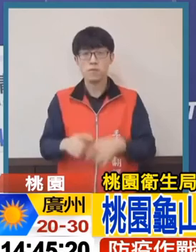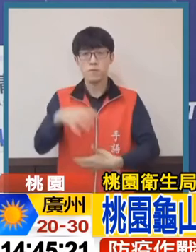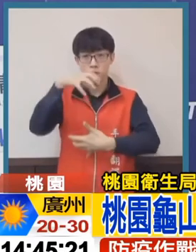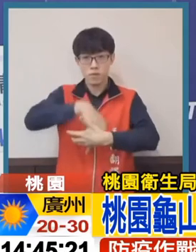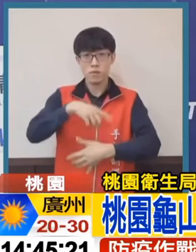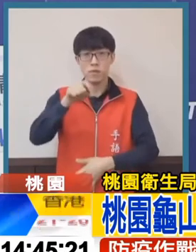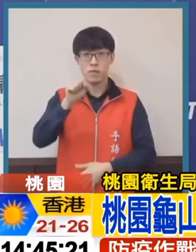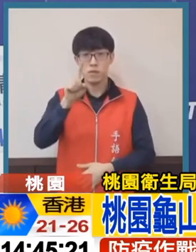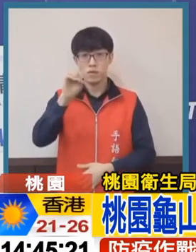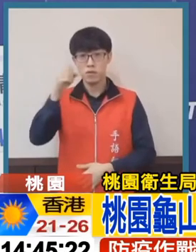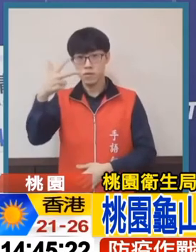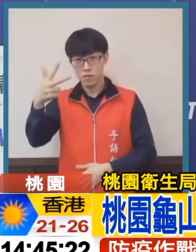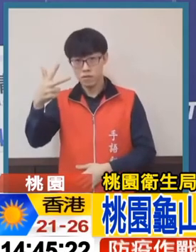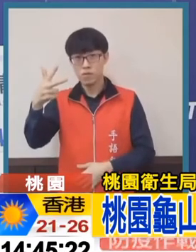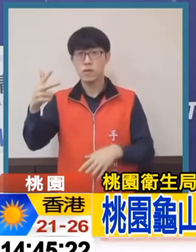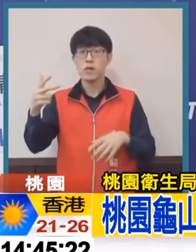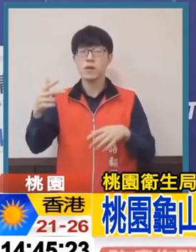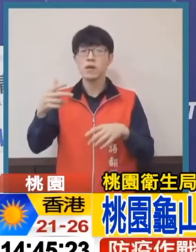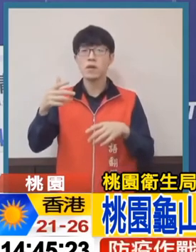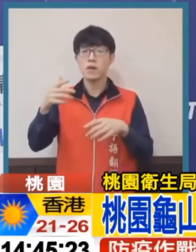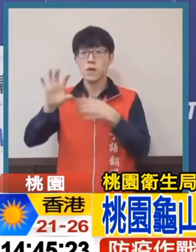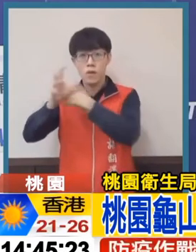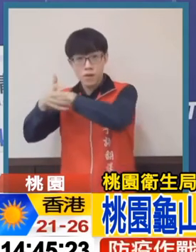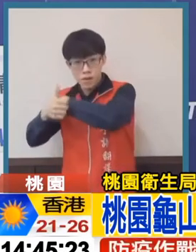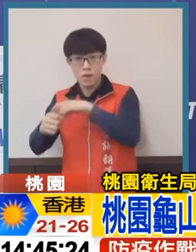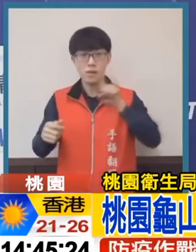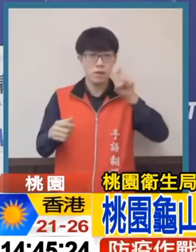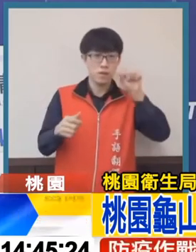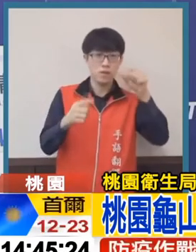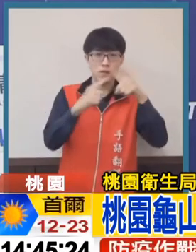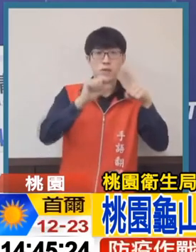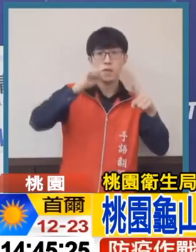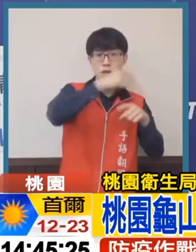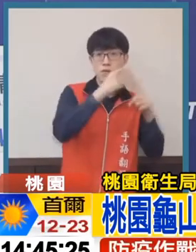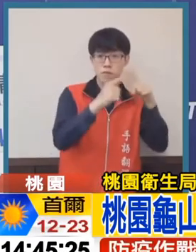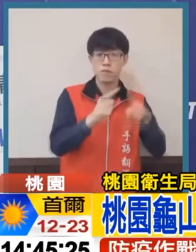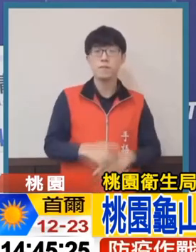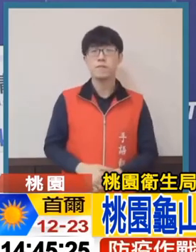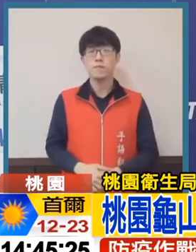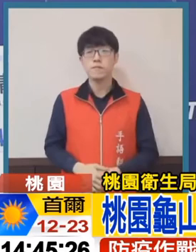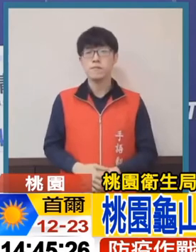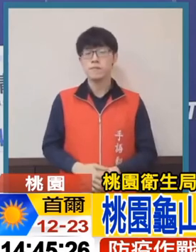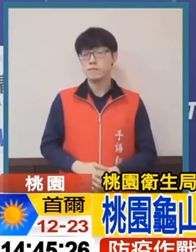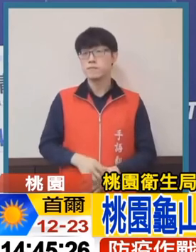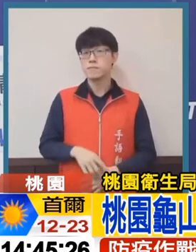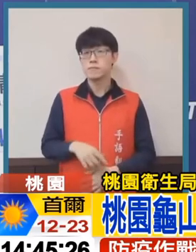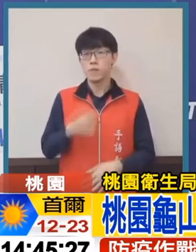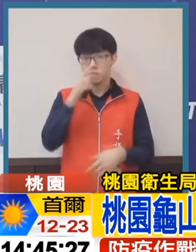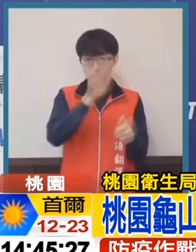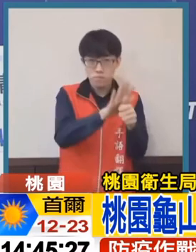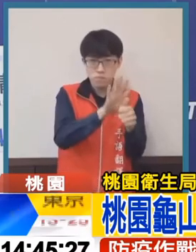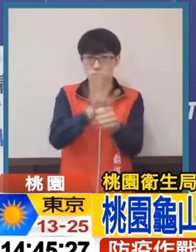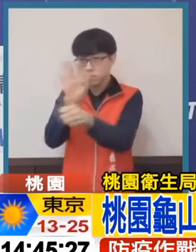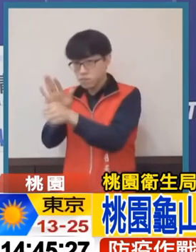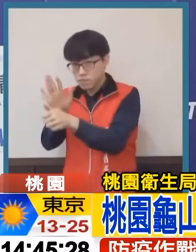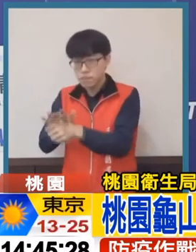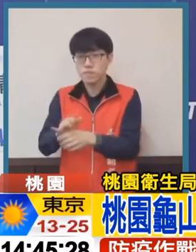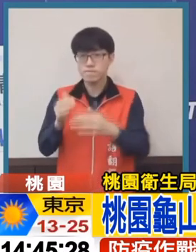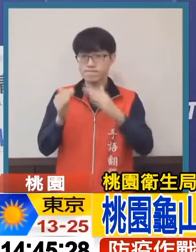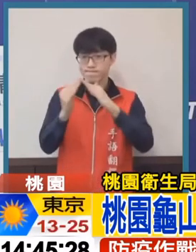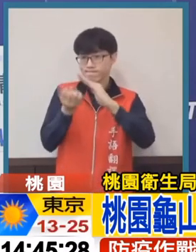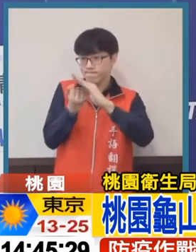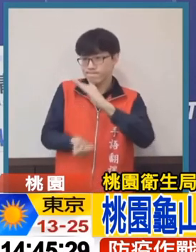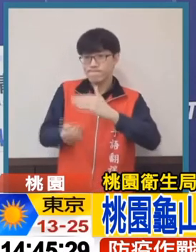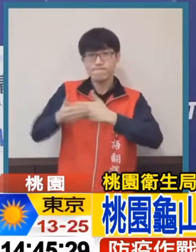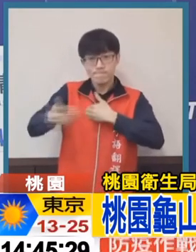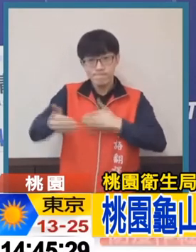107位的移工跟15位的台籍。那我们也针对这个相关的移工来做一个框列，我们也将